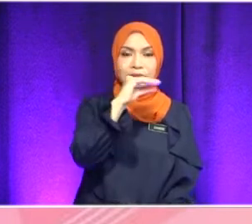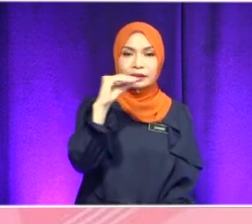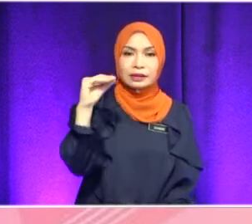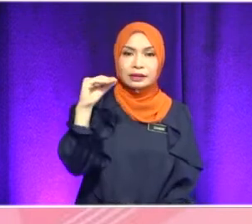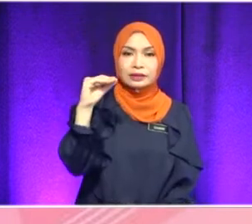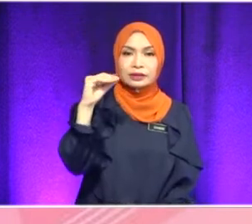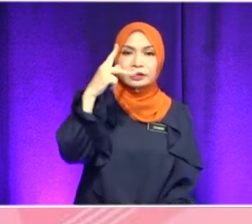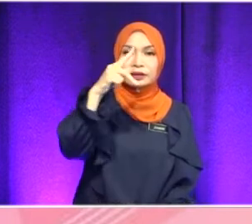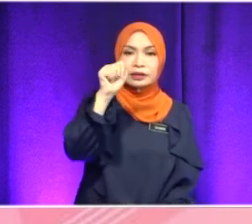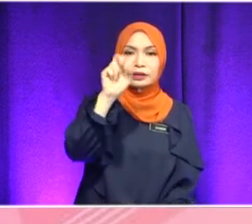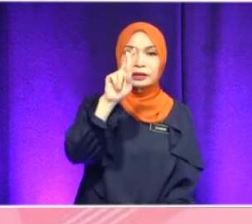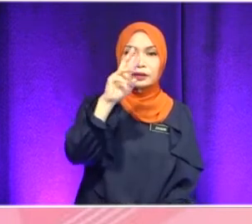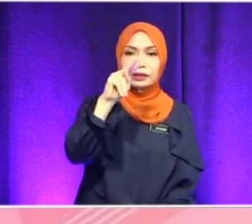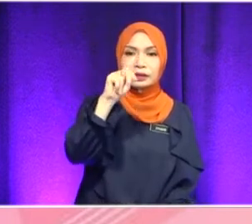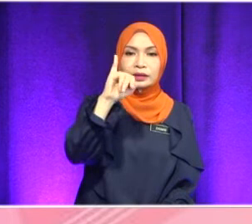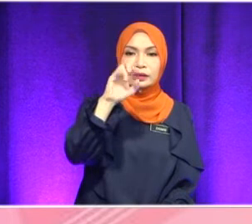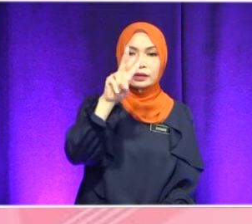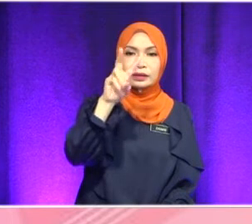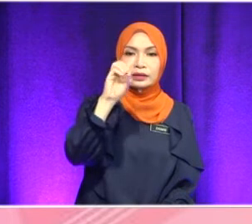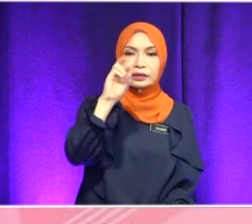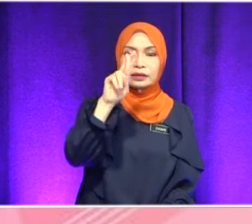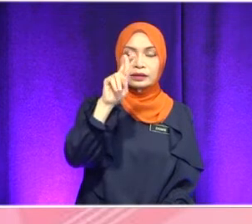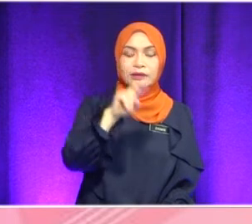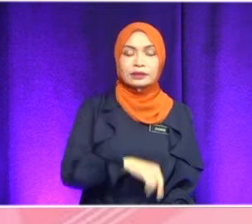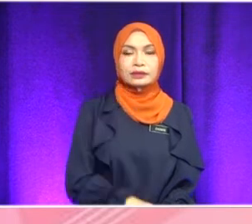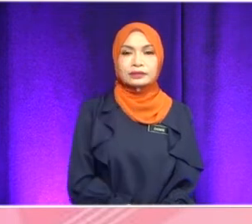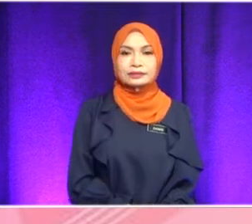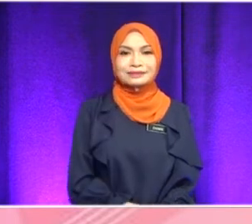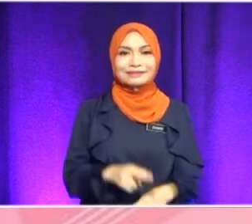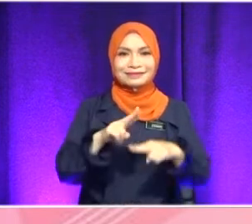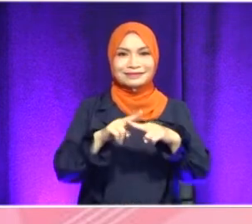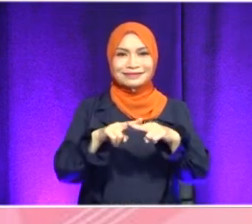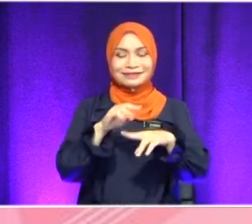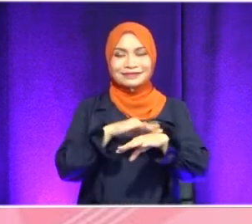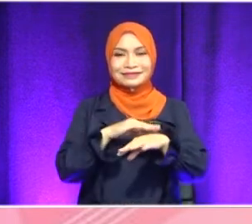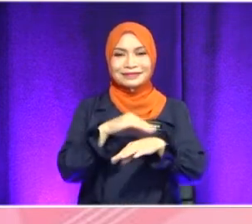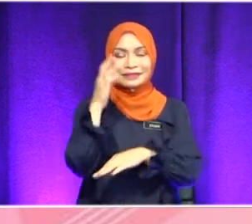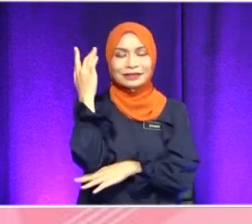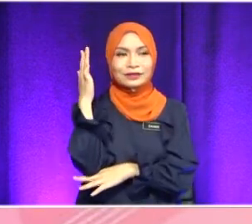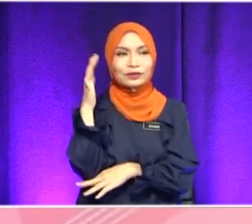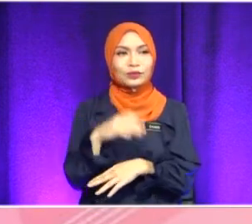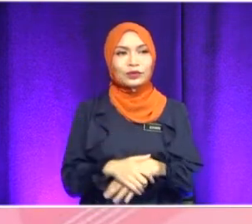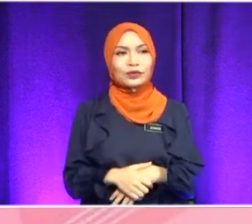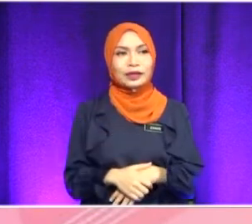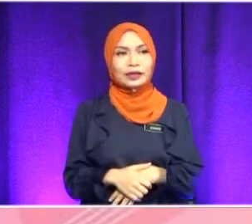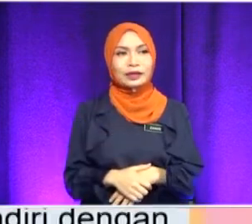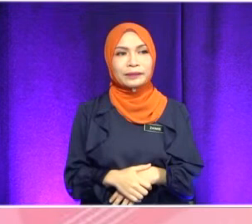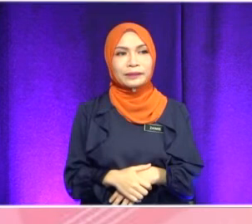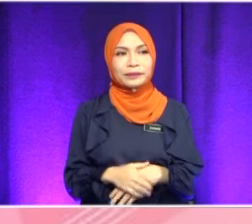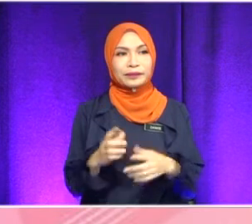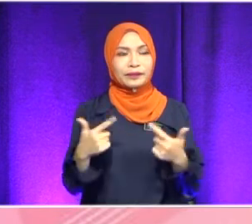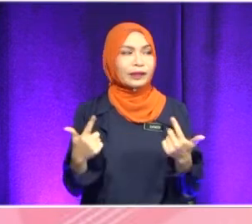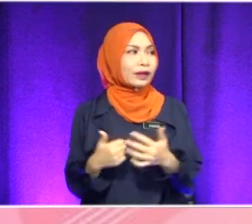dan tidak menumpang pada tumbuhan lain oke untuk Priok Kerep oke Ada tak jopal lain oke kita lihat